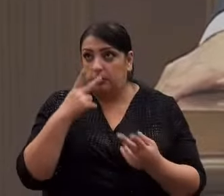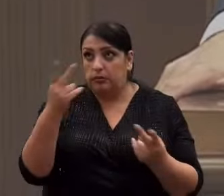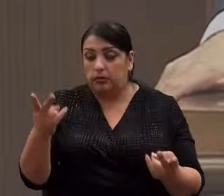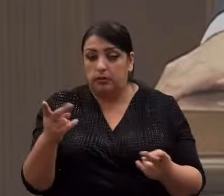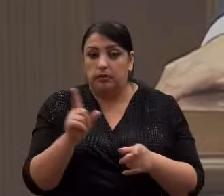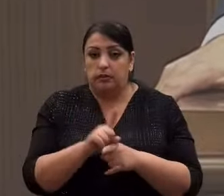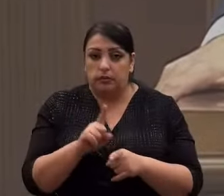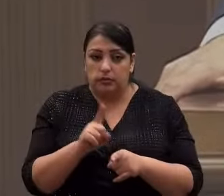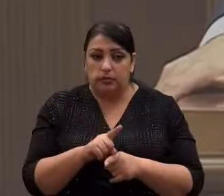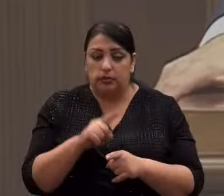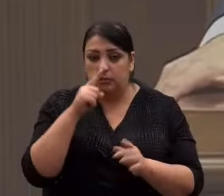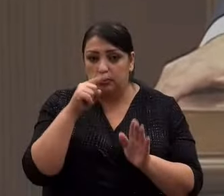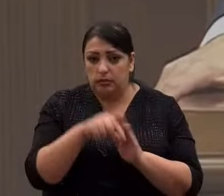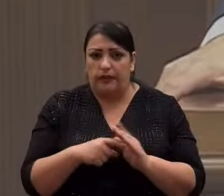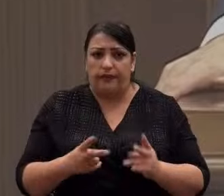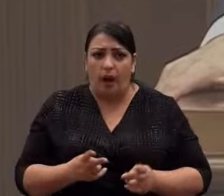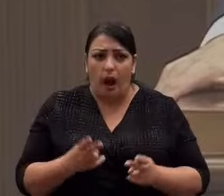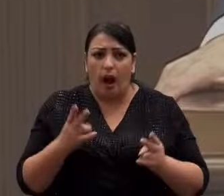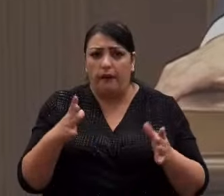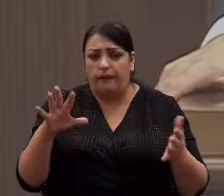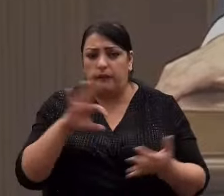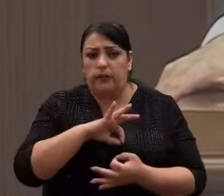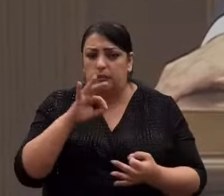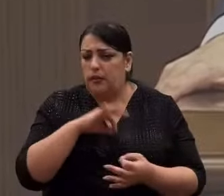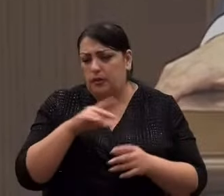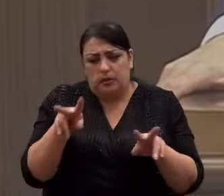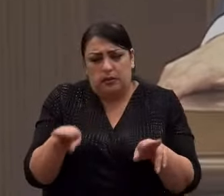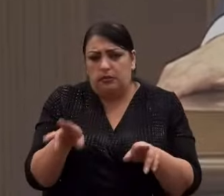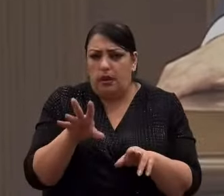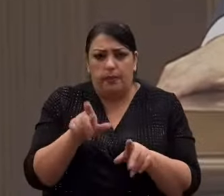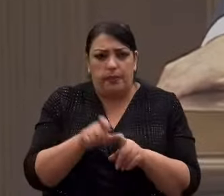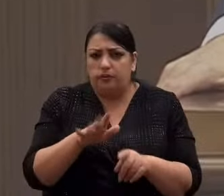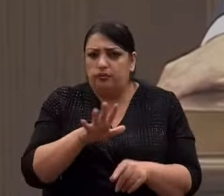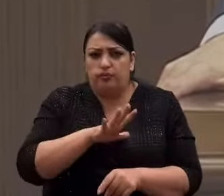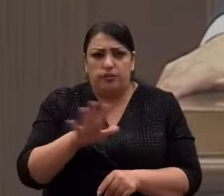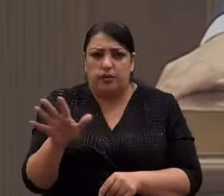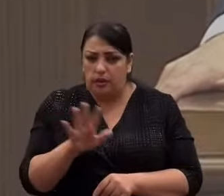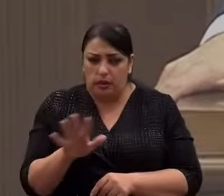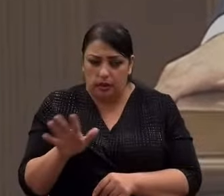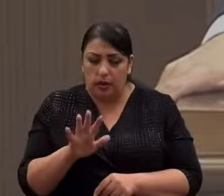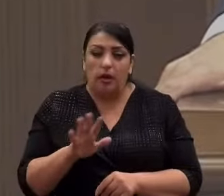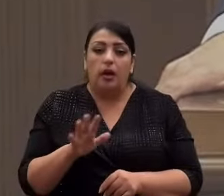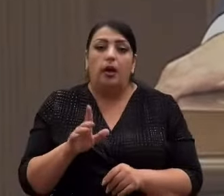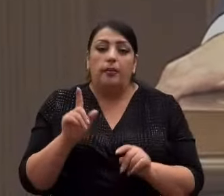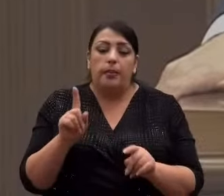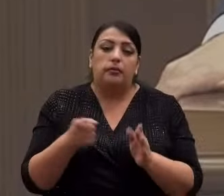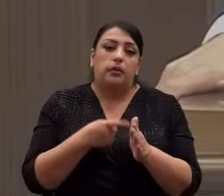որ նման իրավիճակ չկա, իսկ մյուս ուղություններով պարզաբանելու